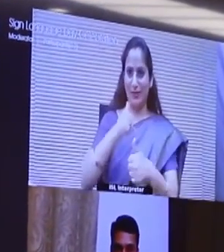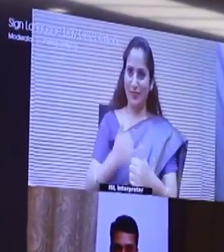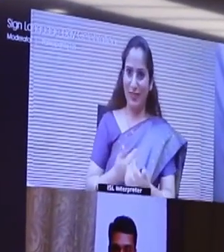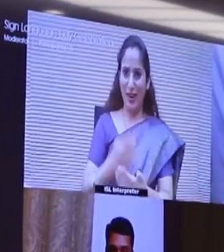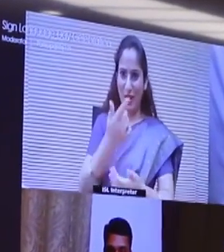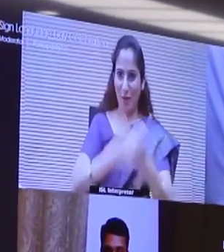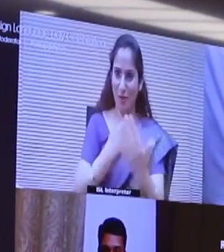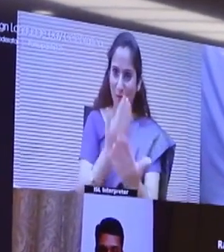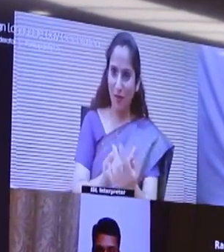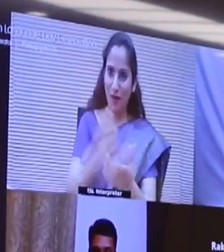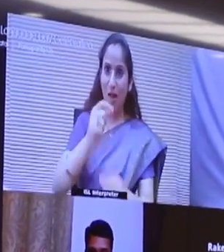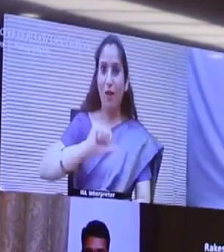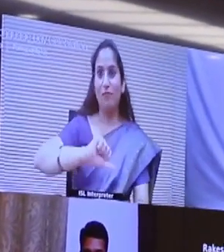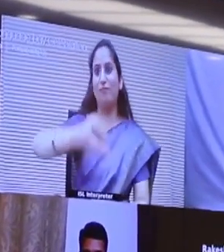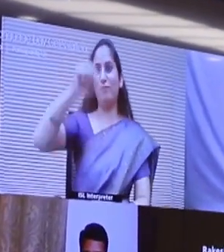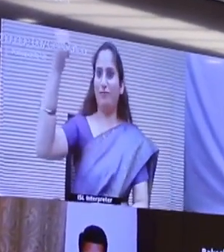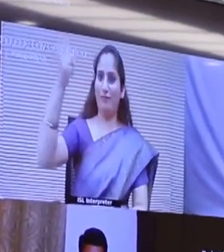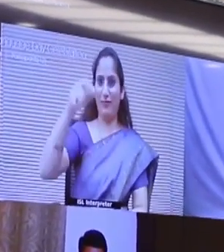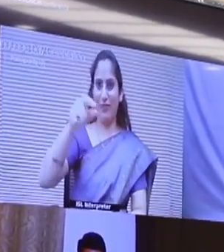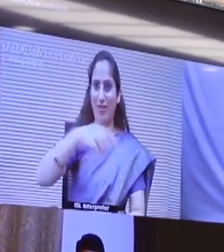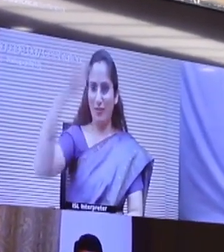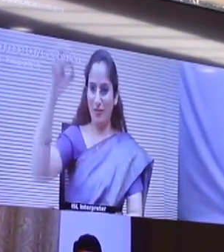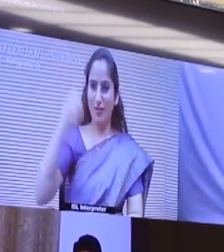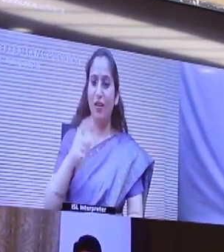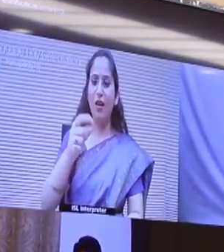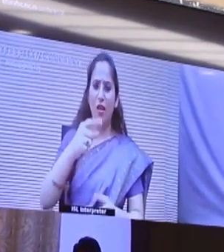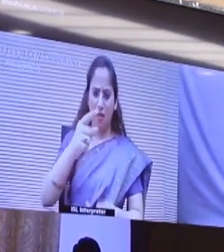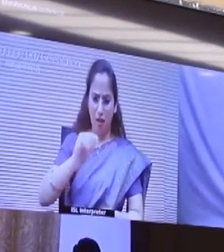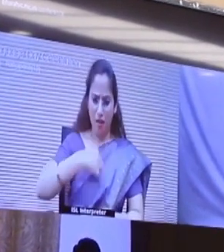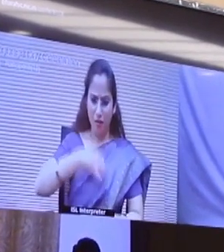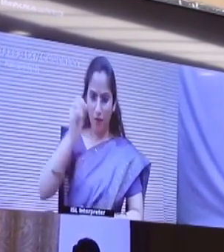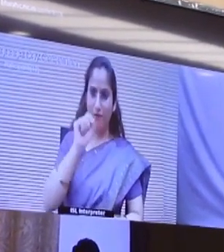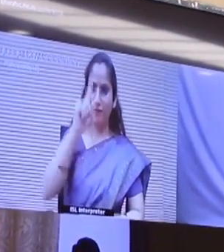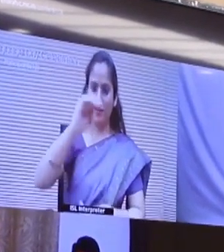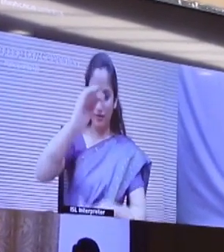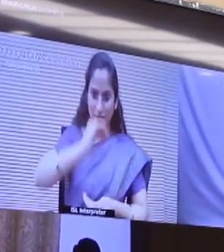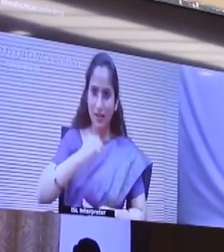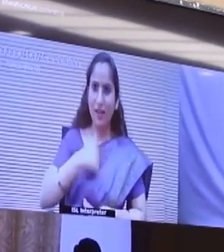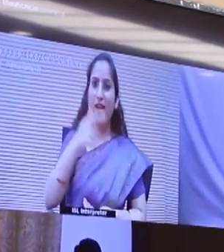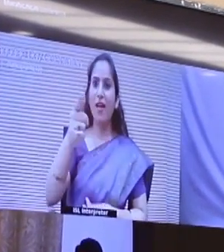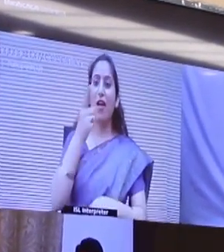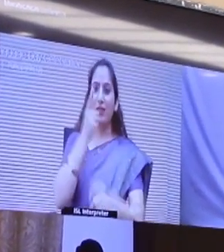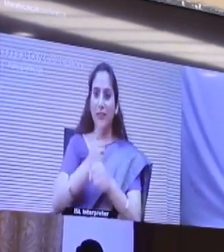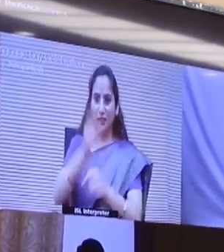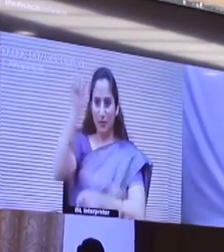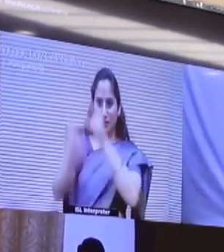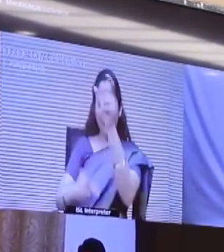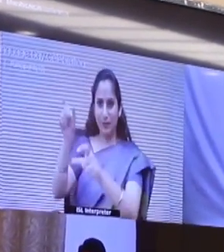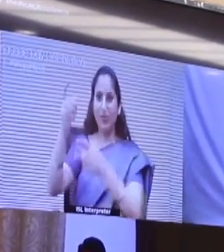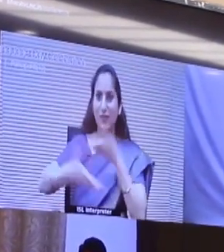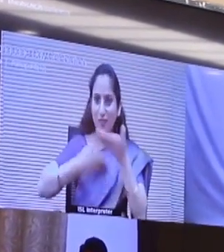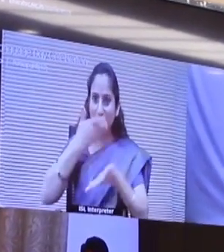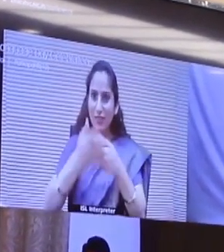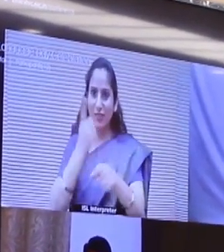भाग लेकर आपने इसमें पुरस्कार भी प्राप्त किया है। ये पुरस्कार प्राप्त करने में आपके शिक्षकों का, जिन्होंने आपको प्रशिक्षण